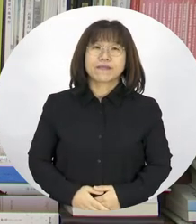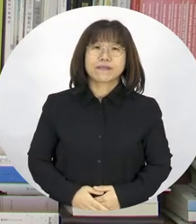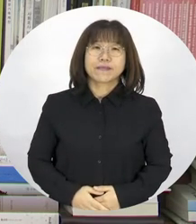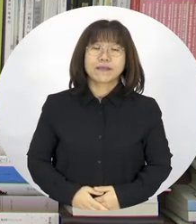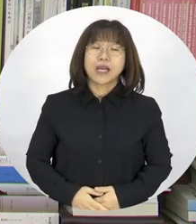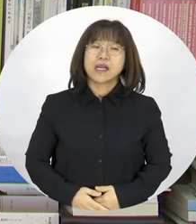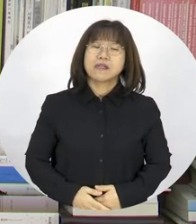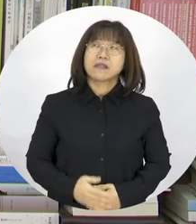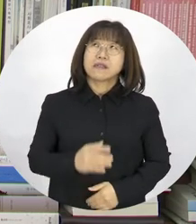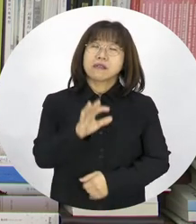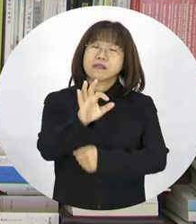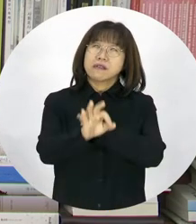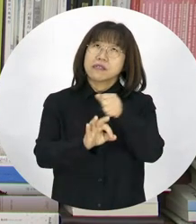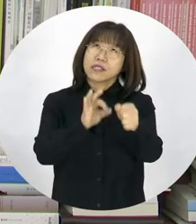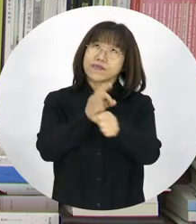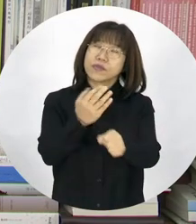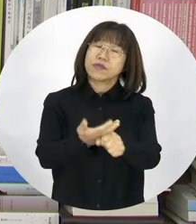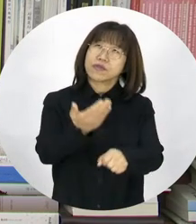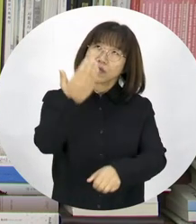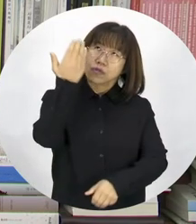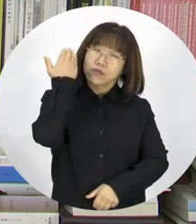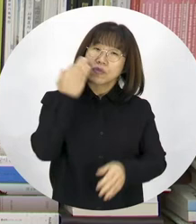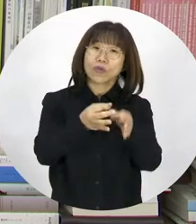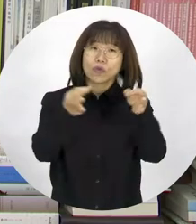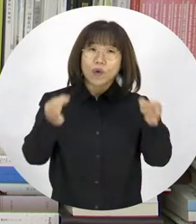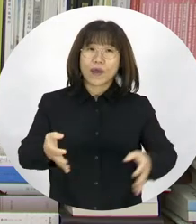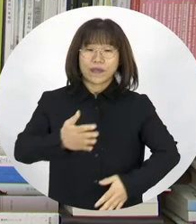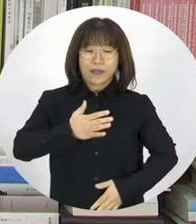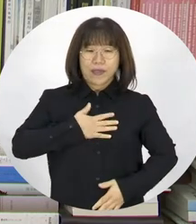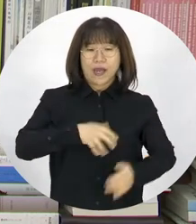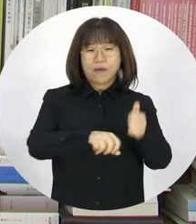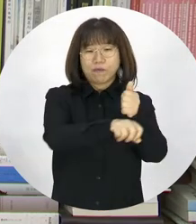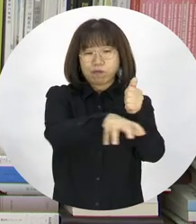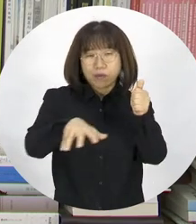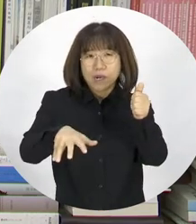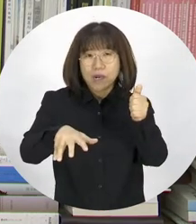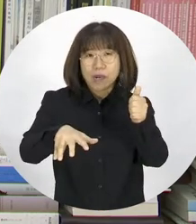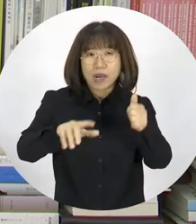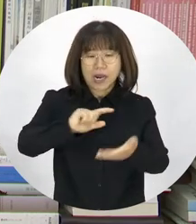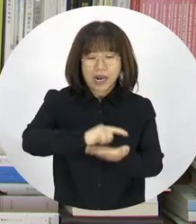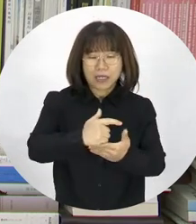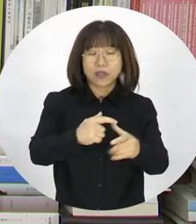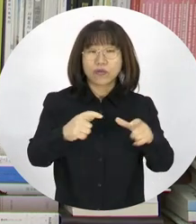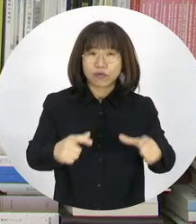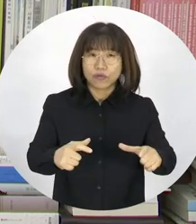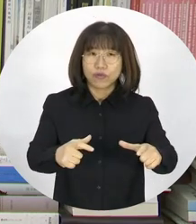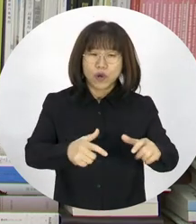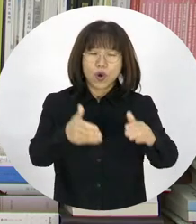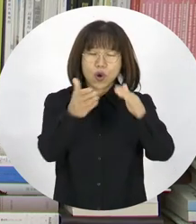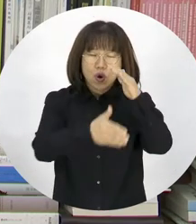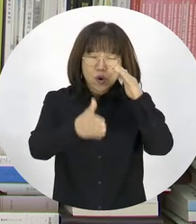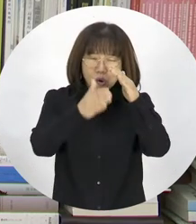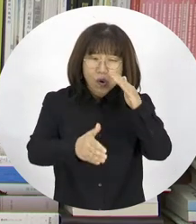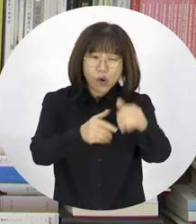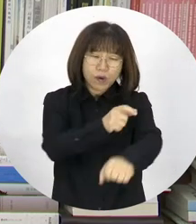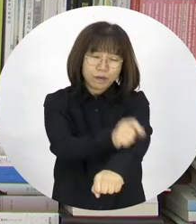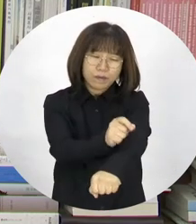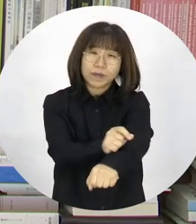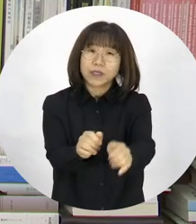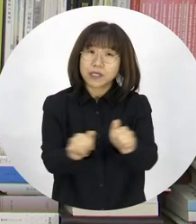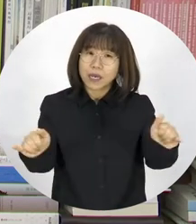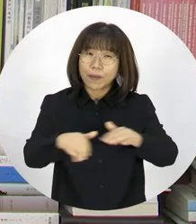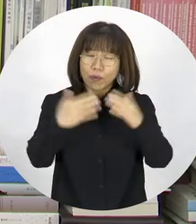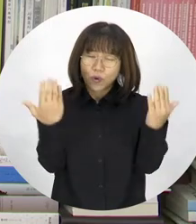지난 10여 년 동안 저를 비롯한 강서구 공직자 모두는 명품도시 강서를